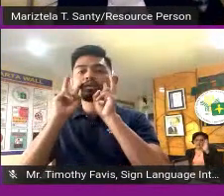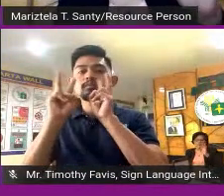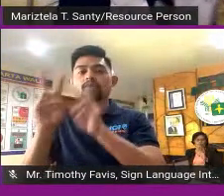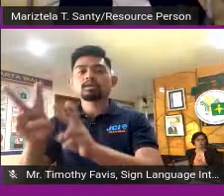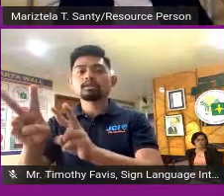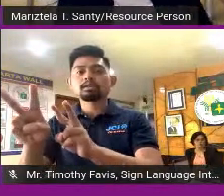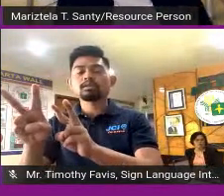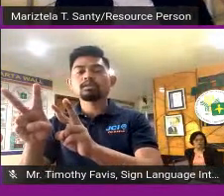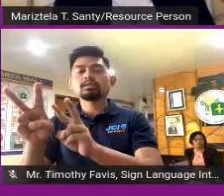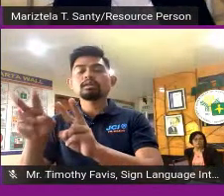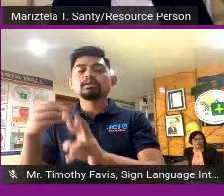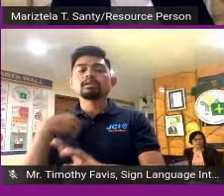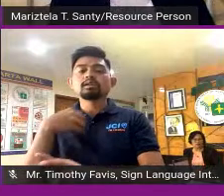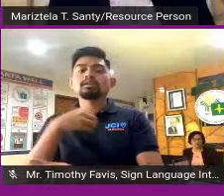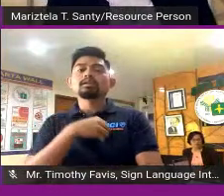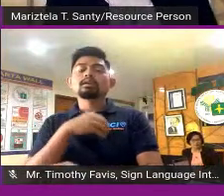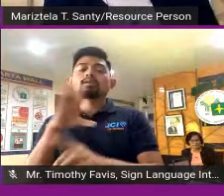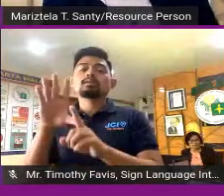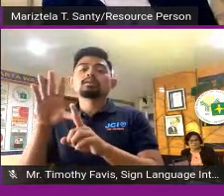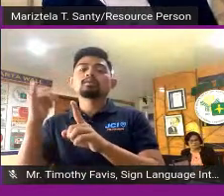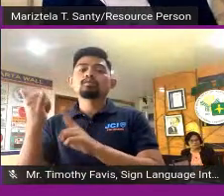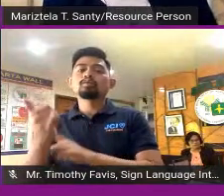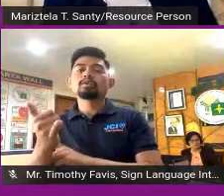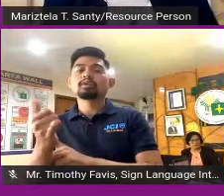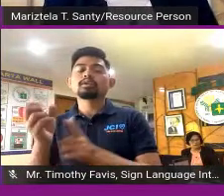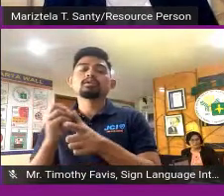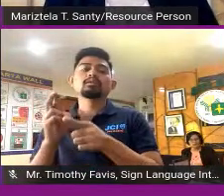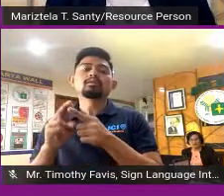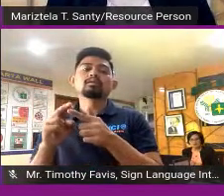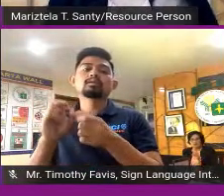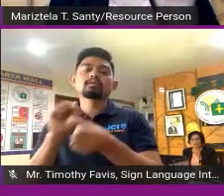makita natin sa ating komunidad or sa ating workplace.